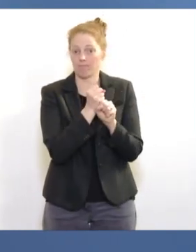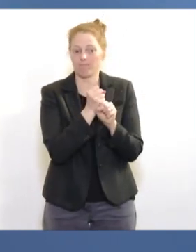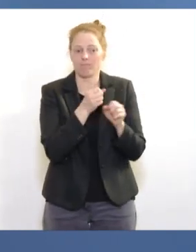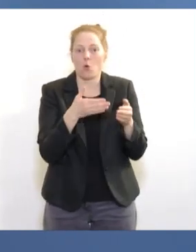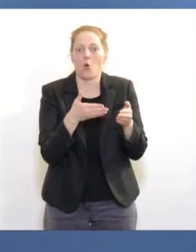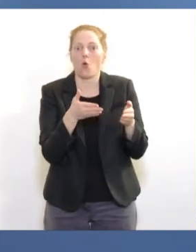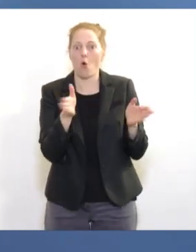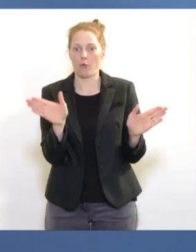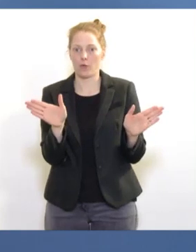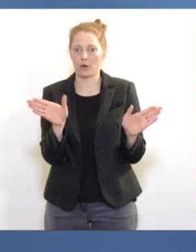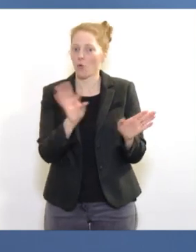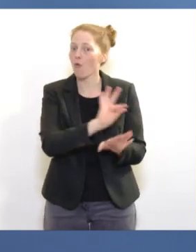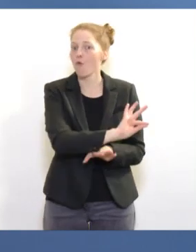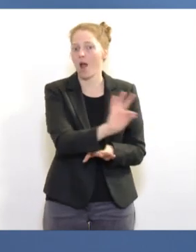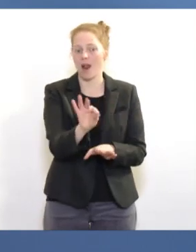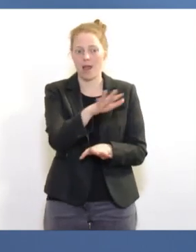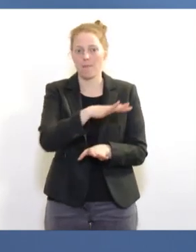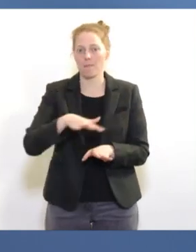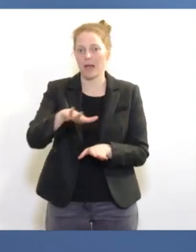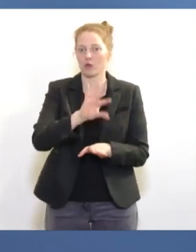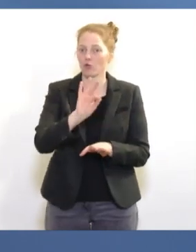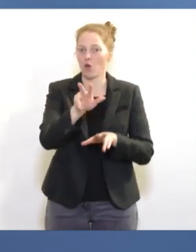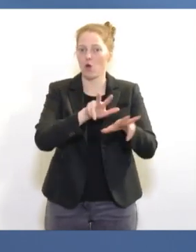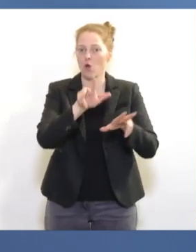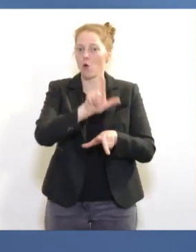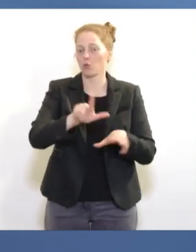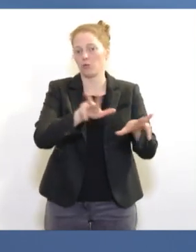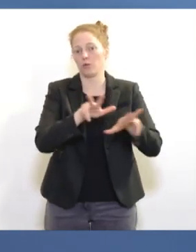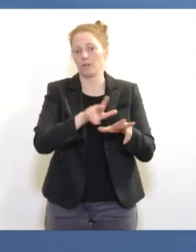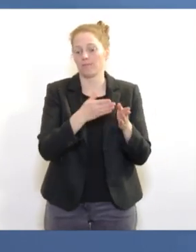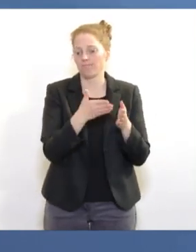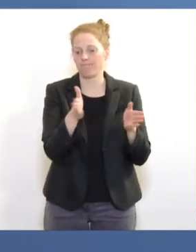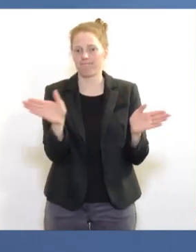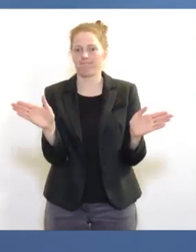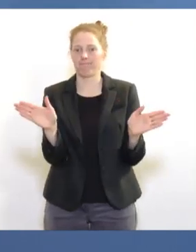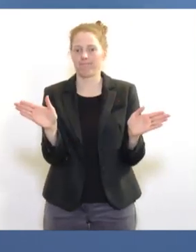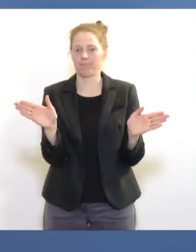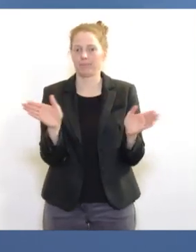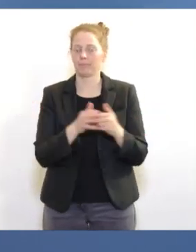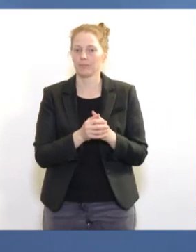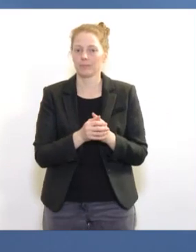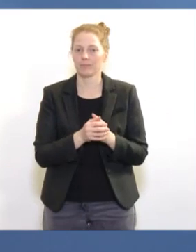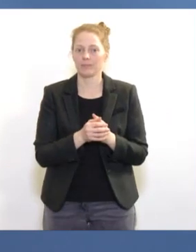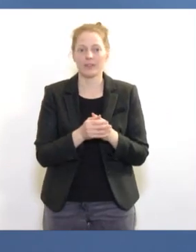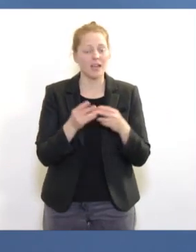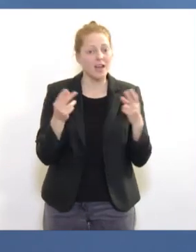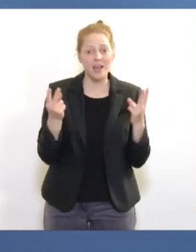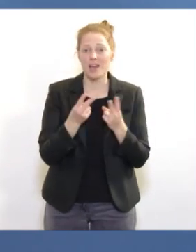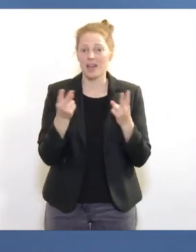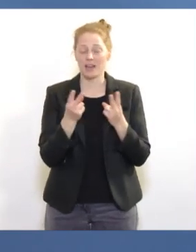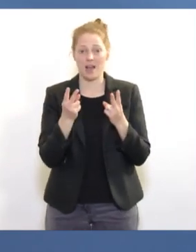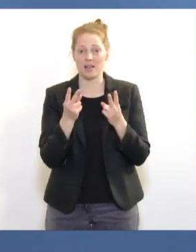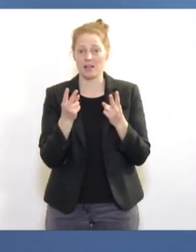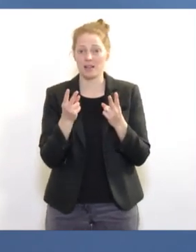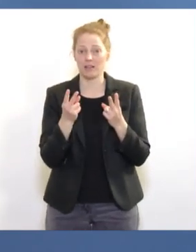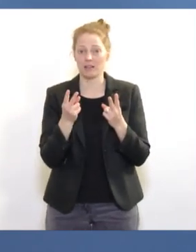für quasi alle Sektoren von der Lützebäuer in der Ökonomie. Und das indépendamment vom